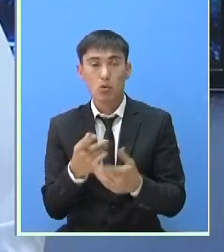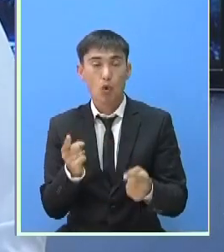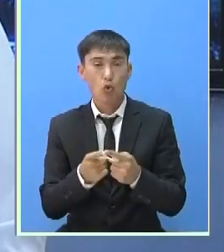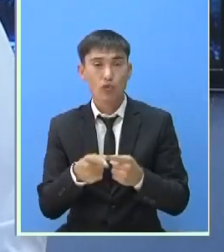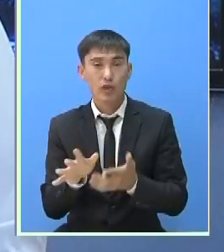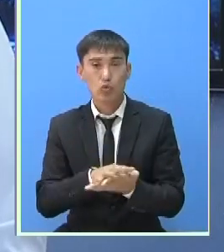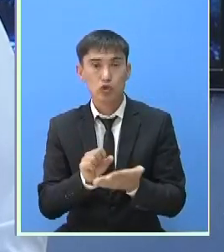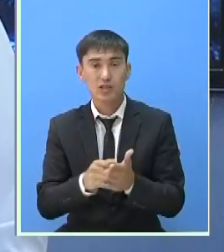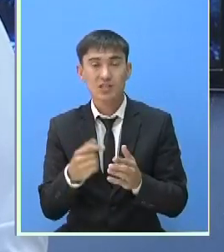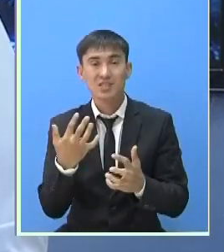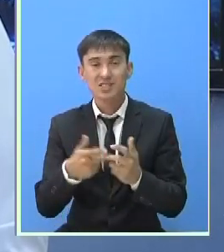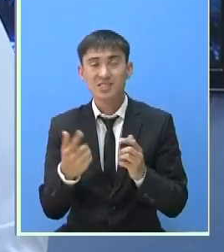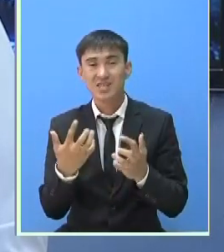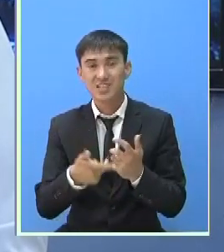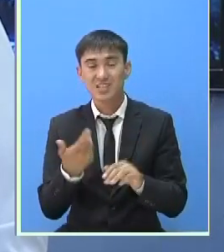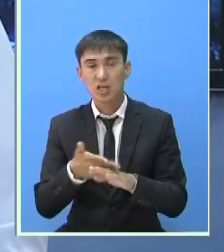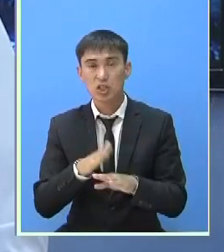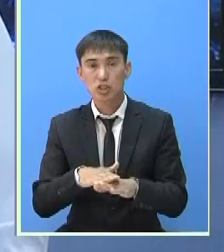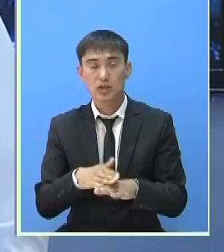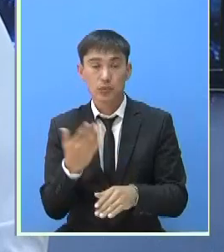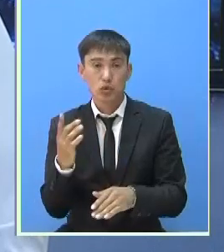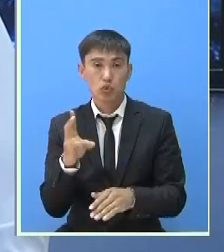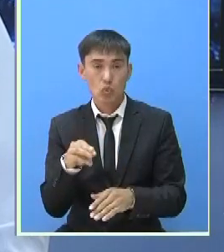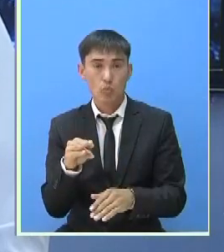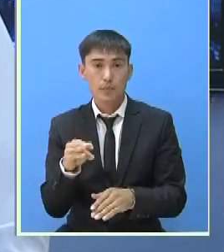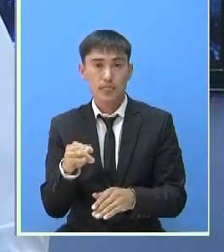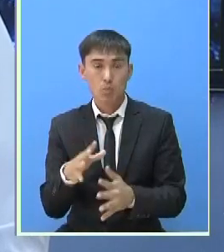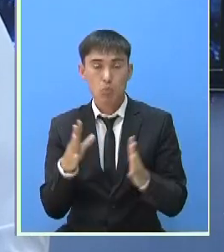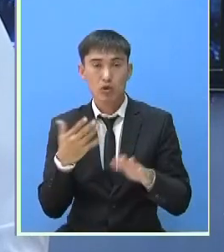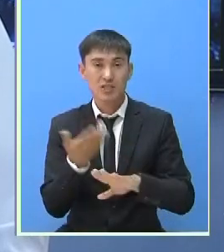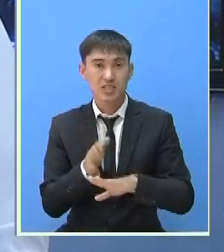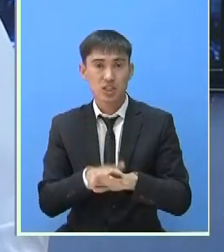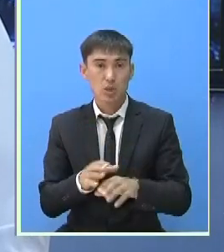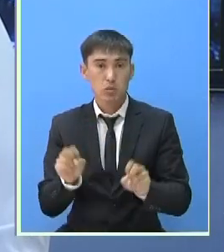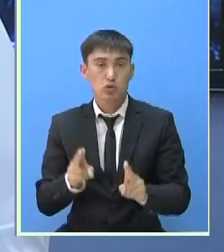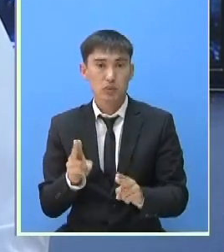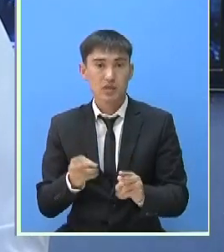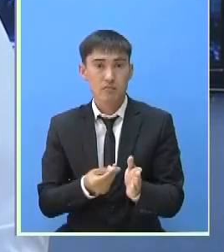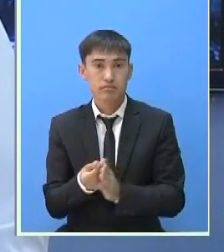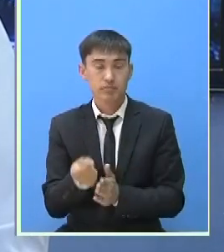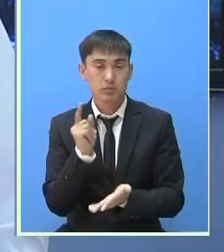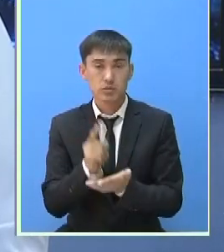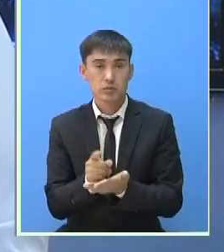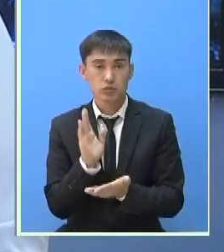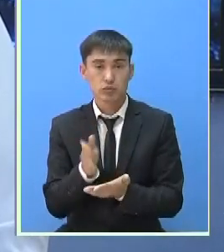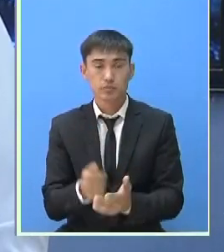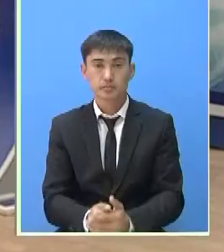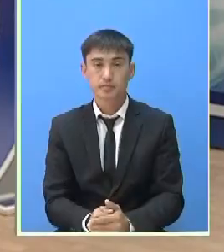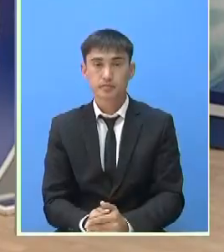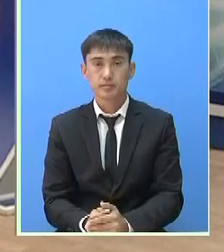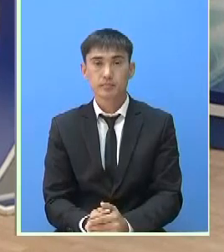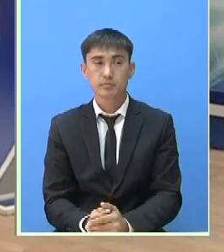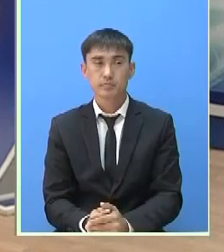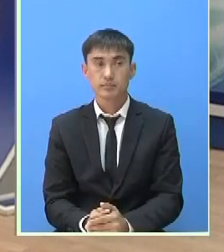правонарушение категории средней тяжести, либо тяжкой категории, то за наиболее тяжкое преступление взыскивается принудительный платеж. То